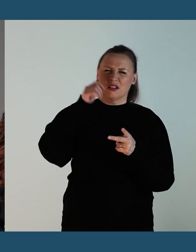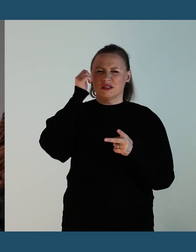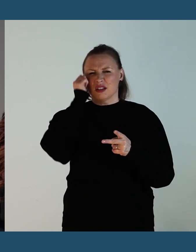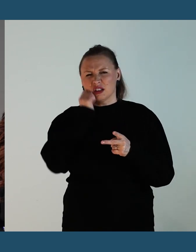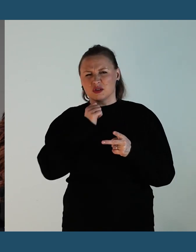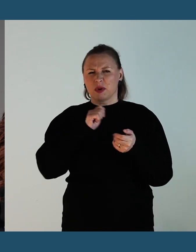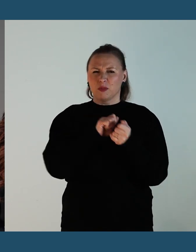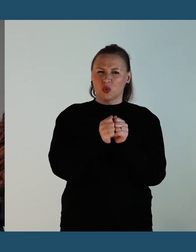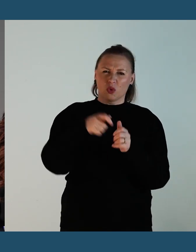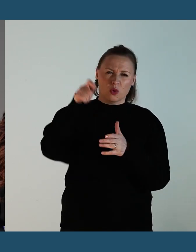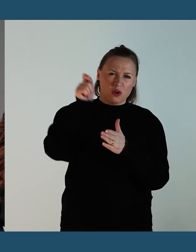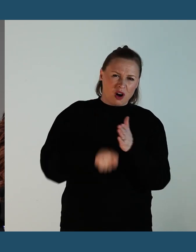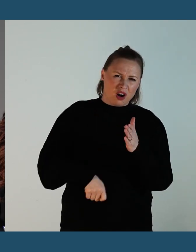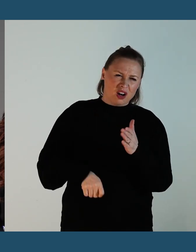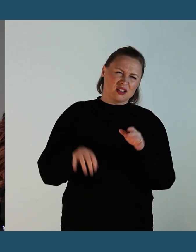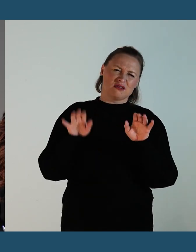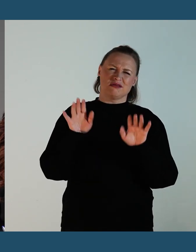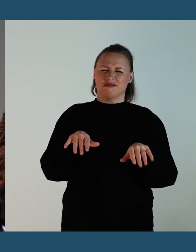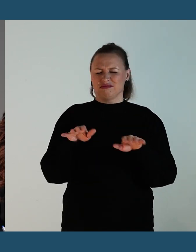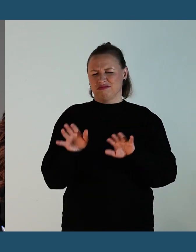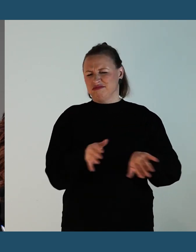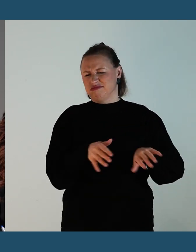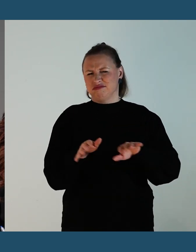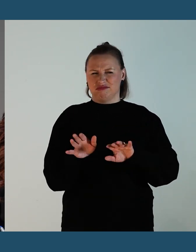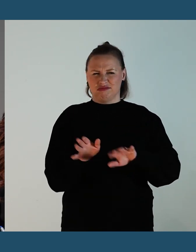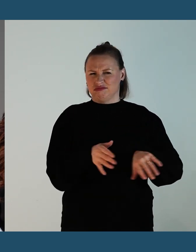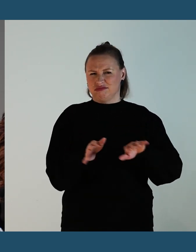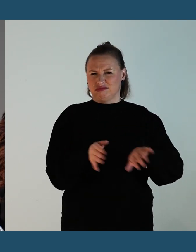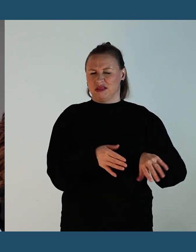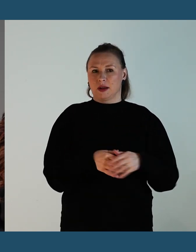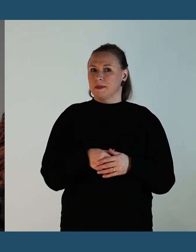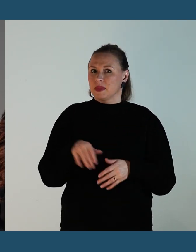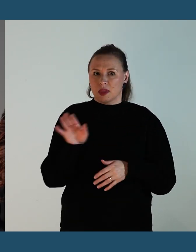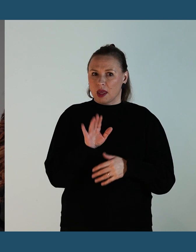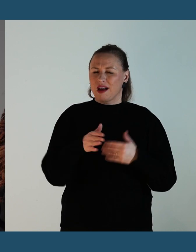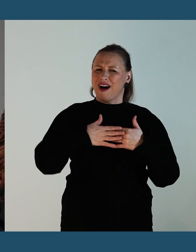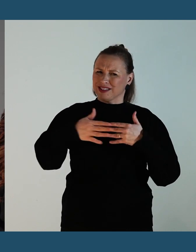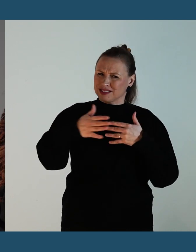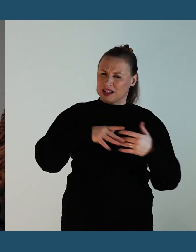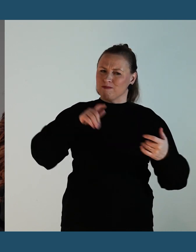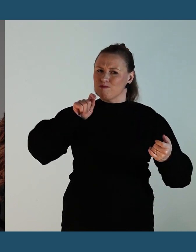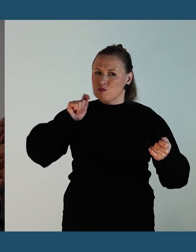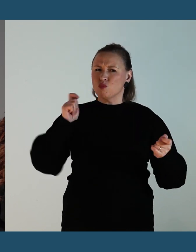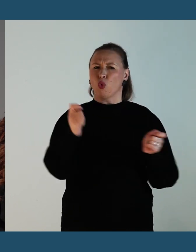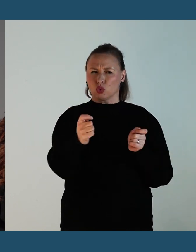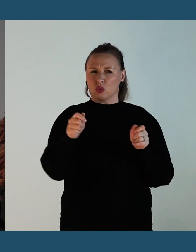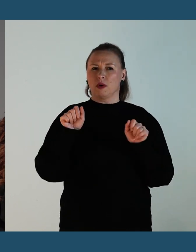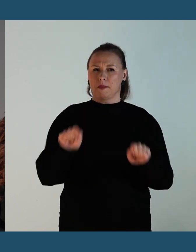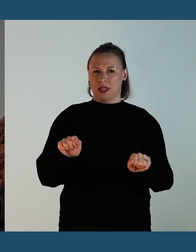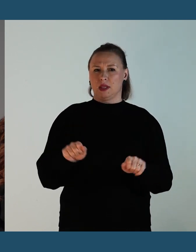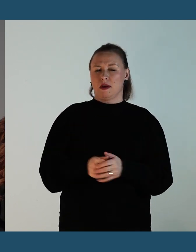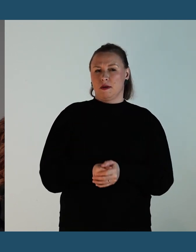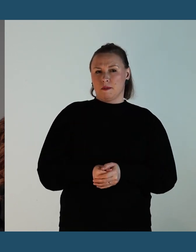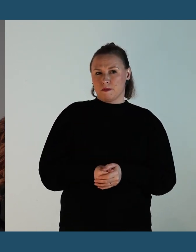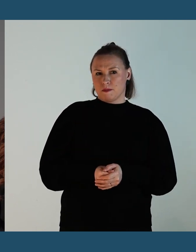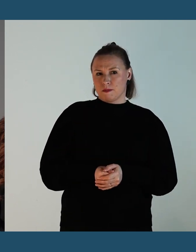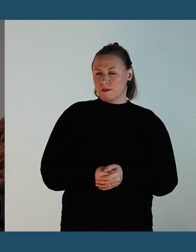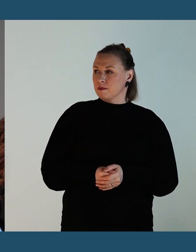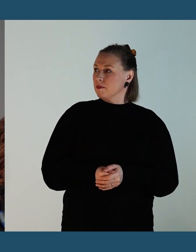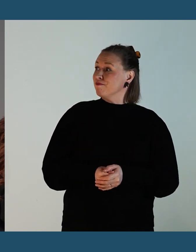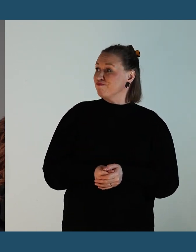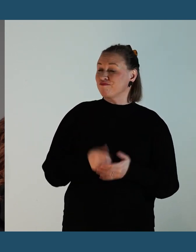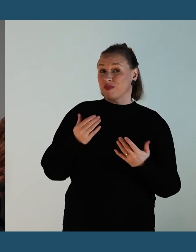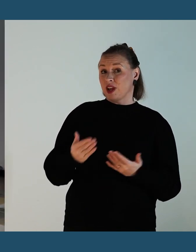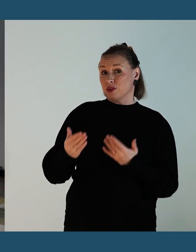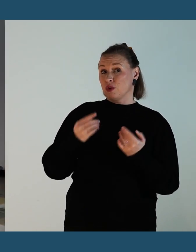ja että siinä myös pitää tehdä tosi paljon töitä sen asenneilmapiirin muuttamiseksi. Kiitos. Sitten